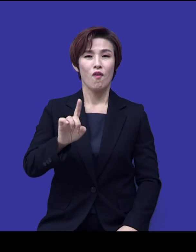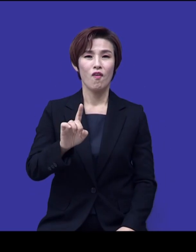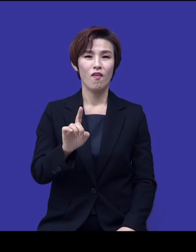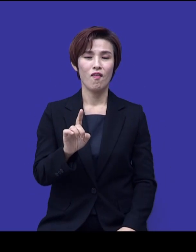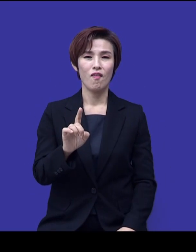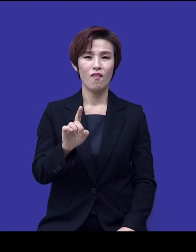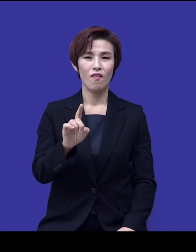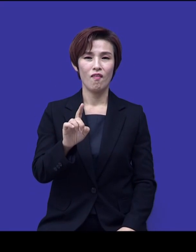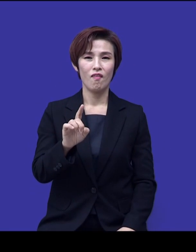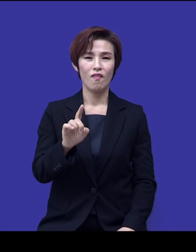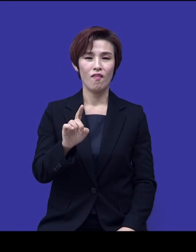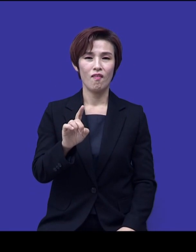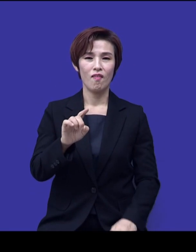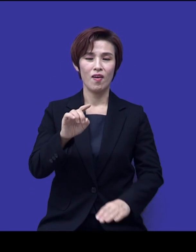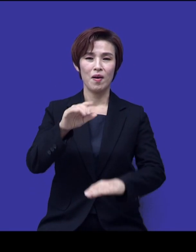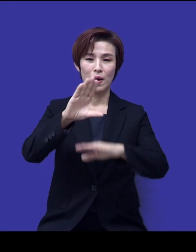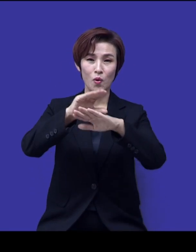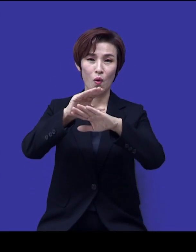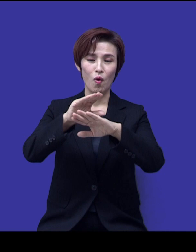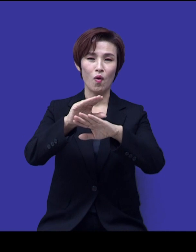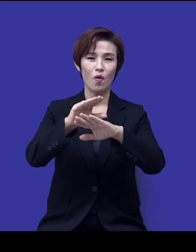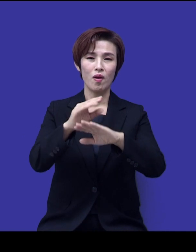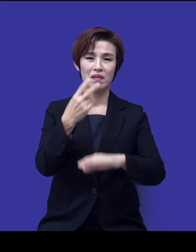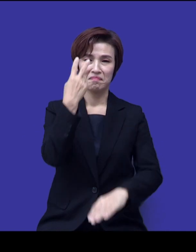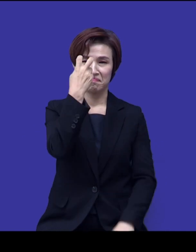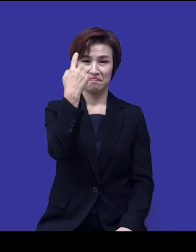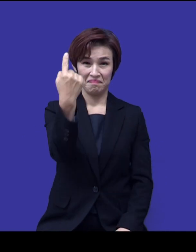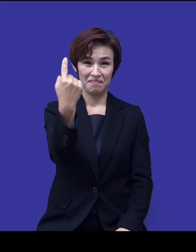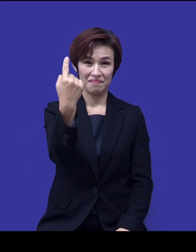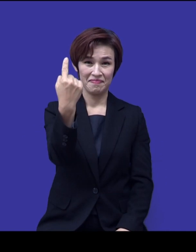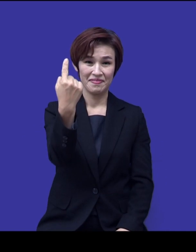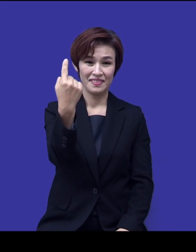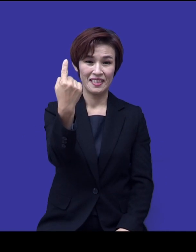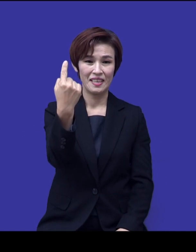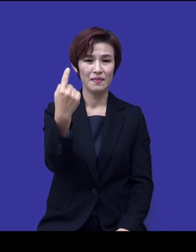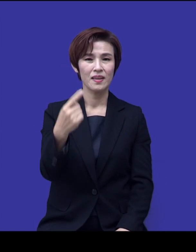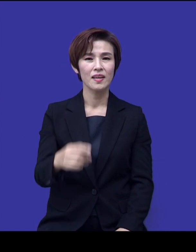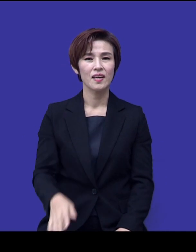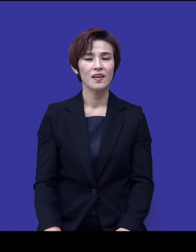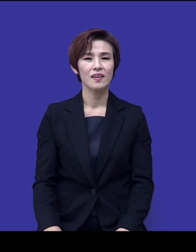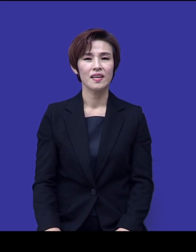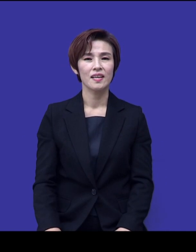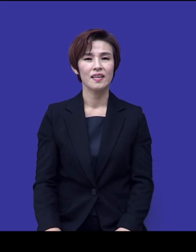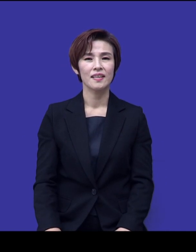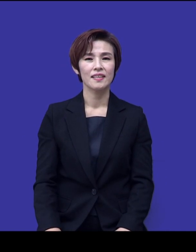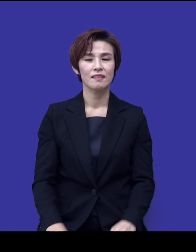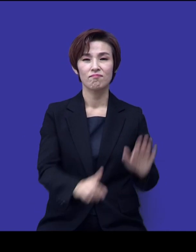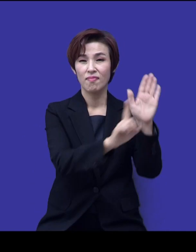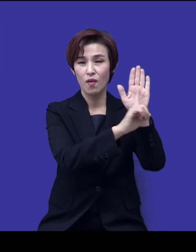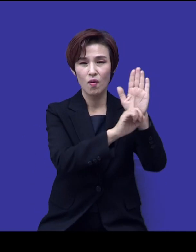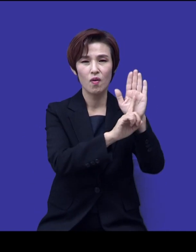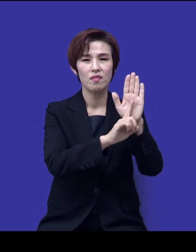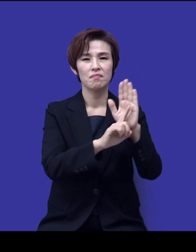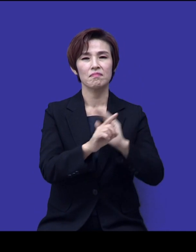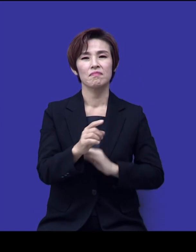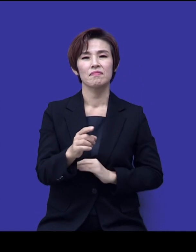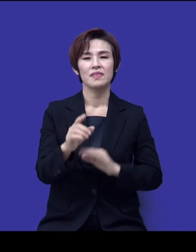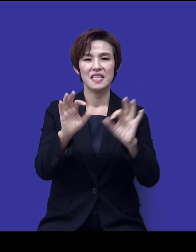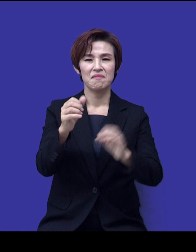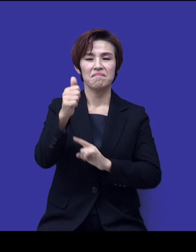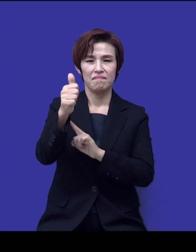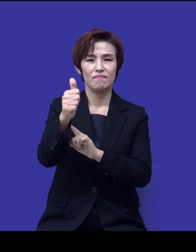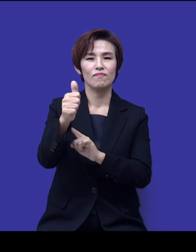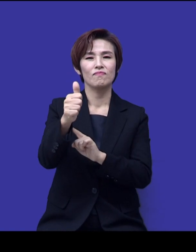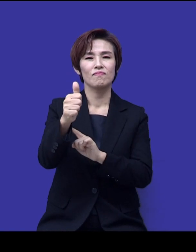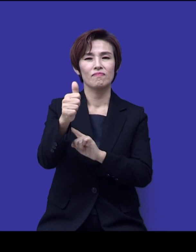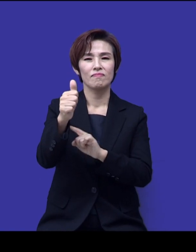아마 대자보에 예. 뭐 김영 조의금 이런 것도 써 있었대요. 아, 이미 아, 사고 나셨을 때. 아. 그건 뭐